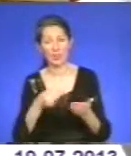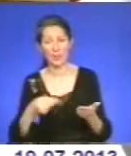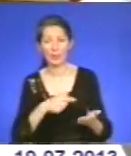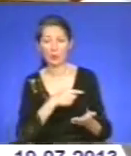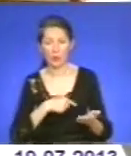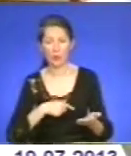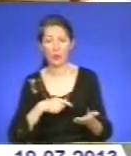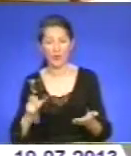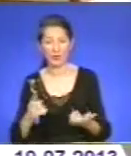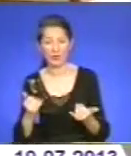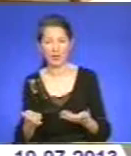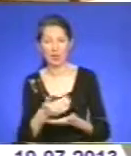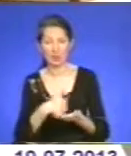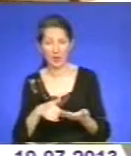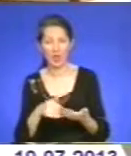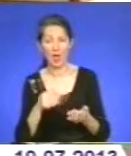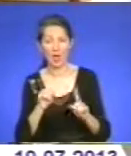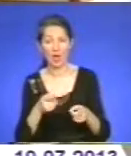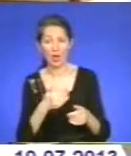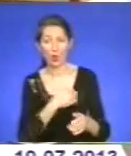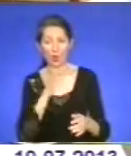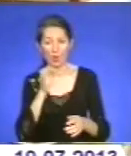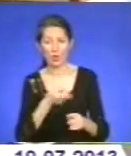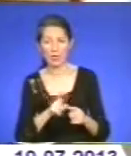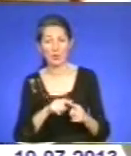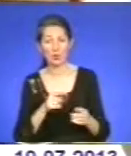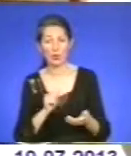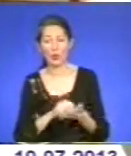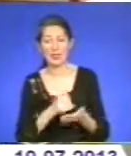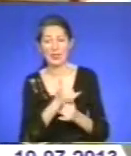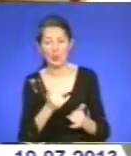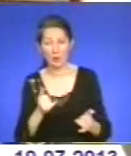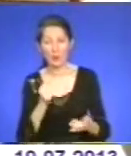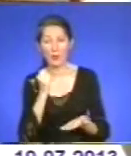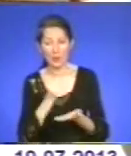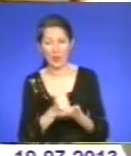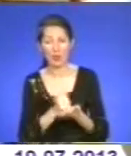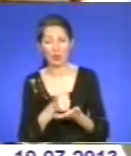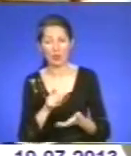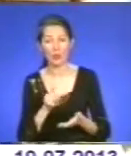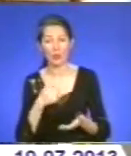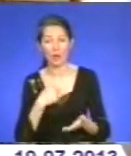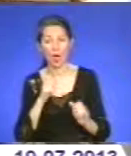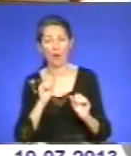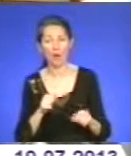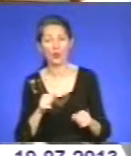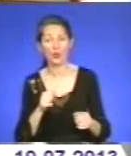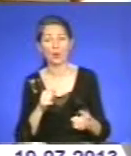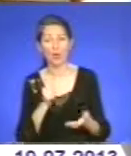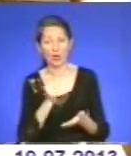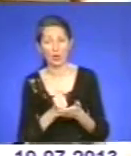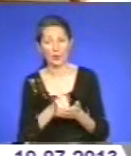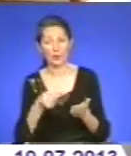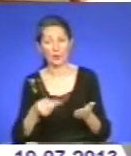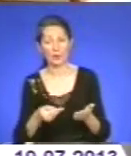депутатів, зараз дозбируються. Але реально я хочу сказати, що я на цьому документі не можу і не маю права поставити печатки, тому що я можу закріпити документ тільки